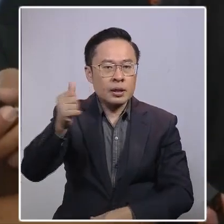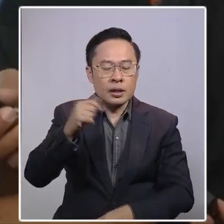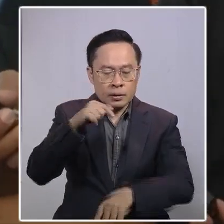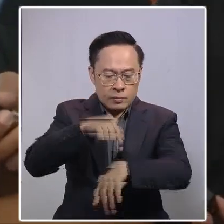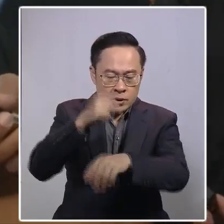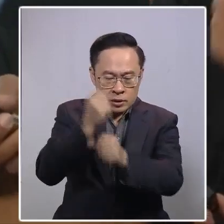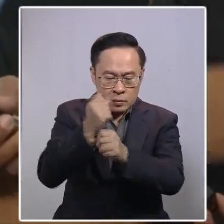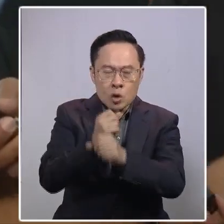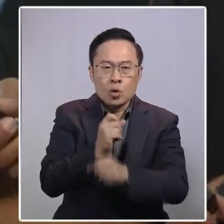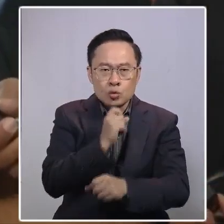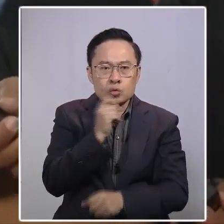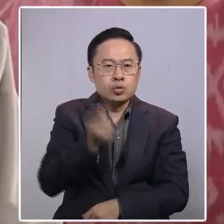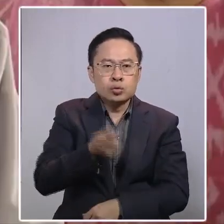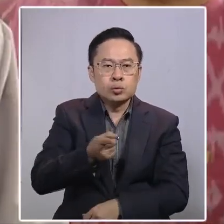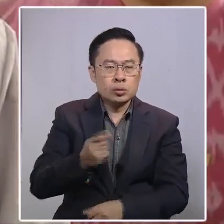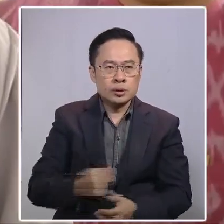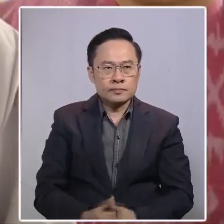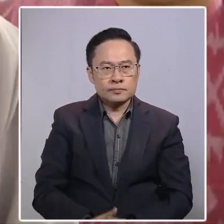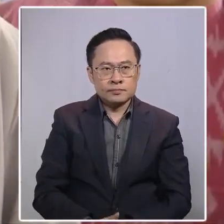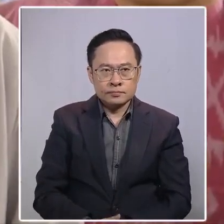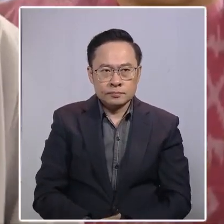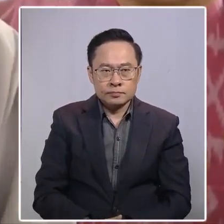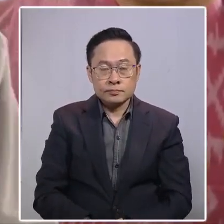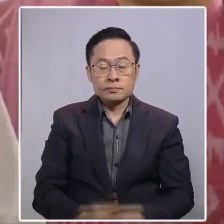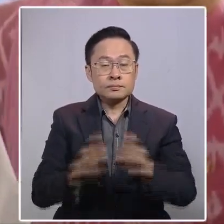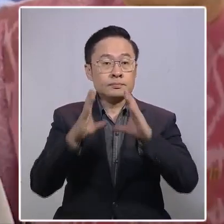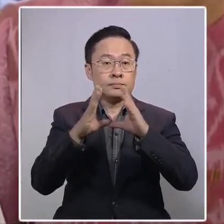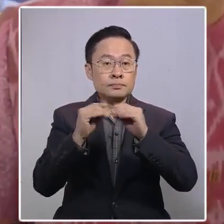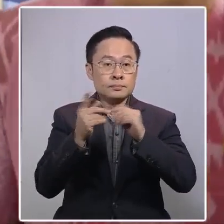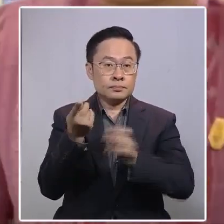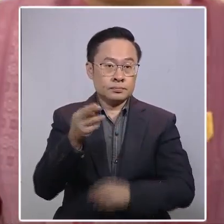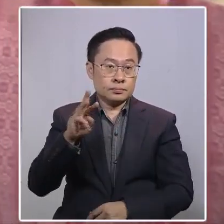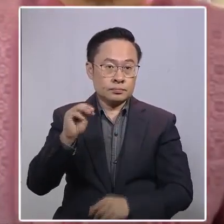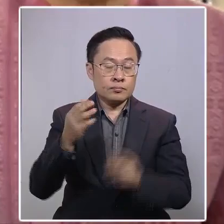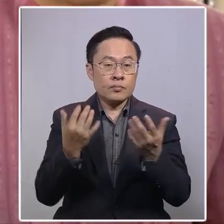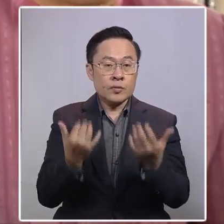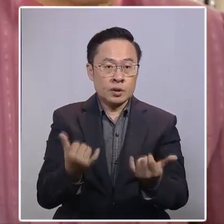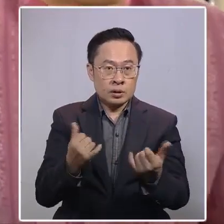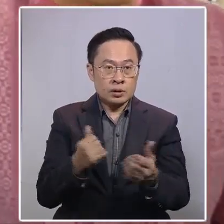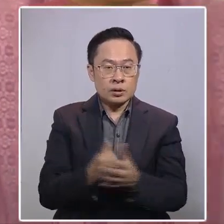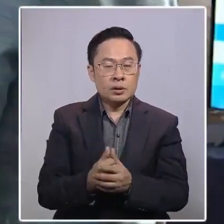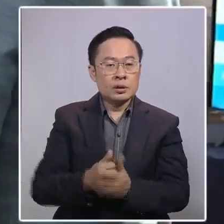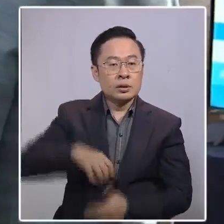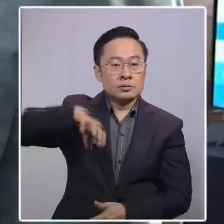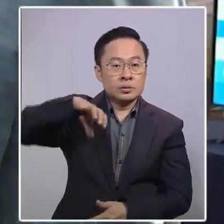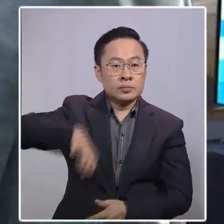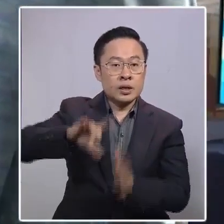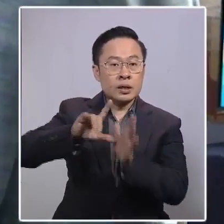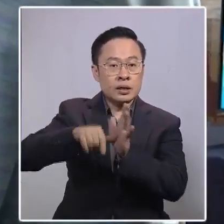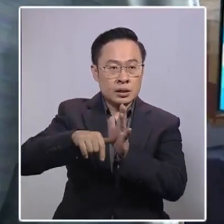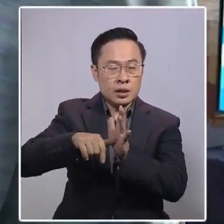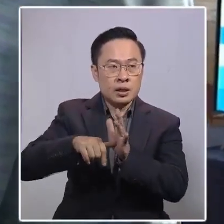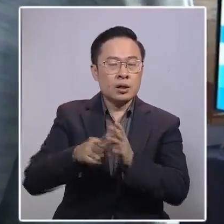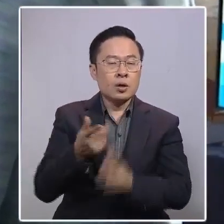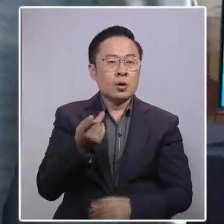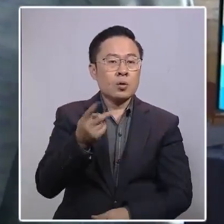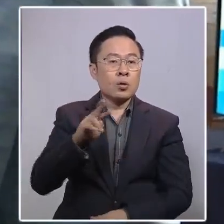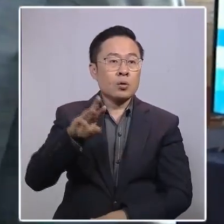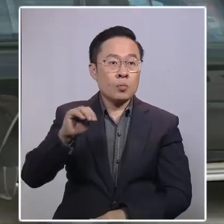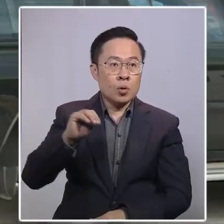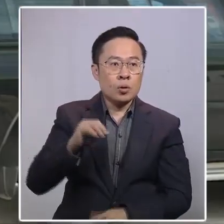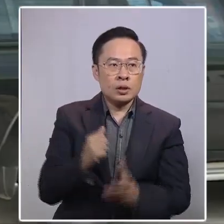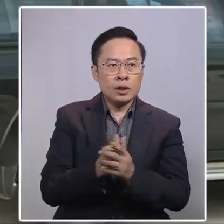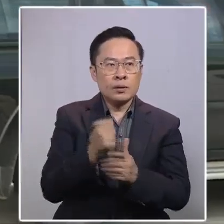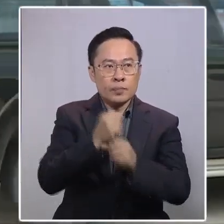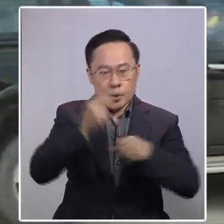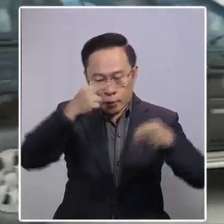ที่สุด ส่วนสถานที่ประชุมคณะรัฐมนตรีสัญจรวันนี้เจ้าหน้าที่สำนักเลขาธิการคณะรัฐมนตรีเข้าติดตั้งเครื่องมือ